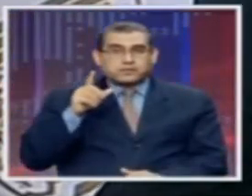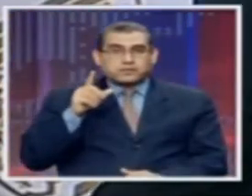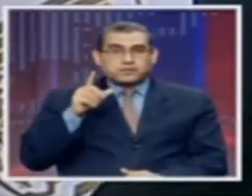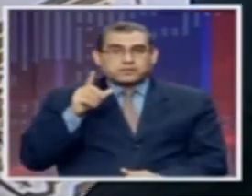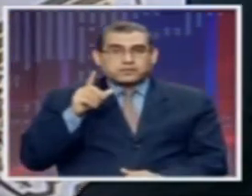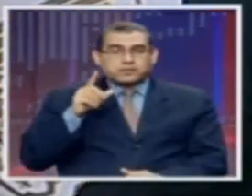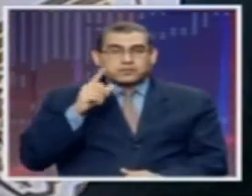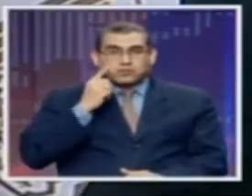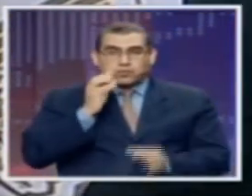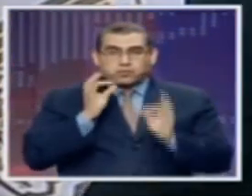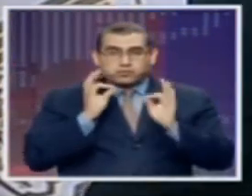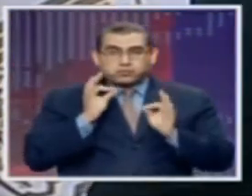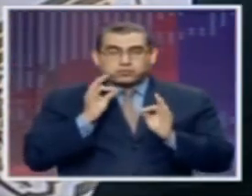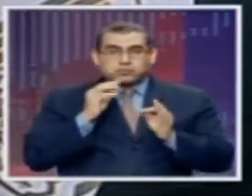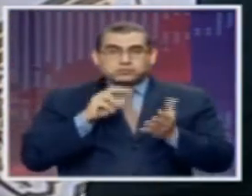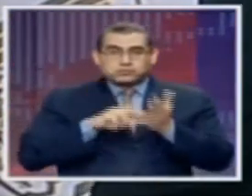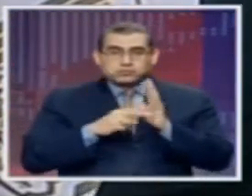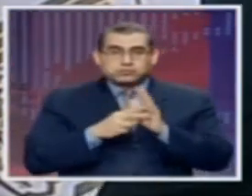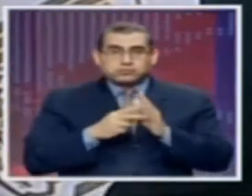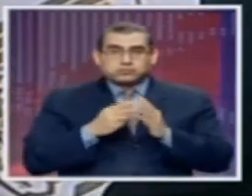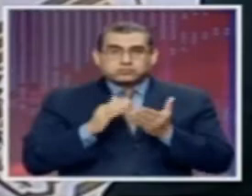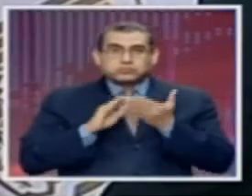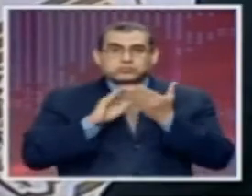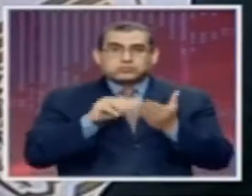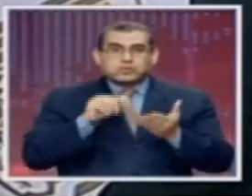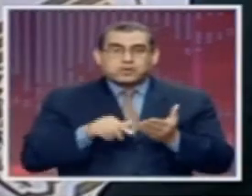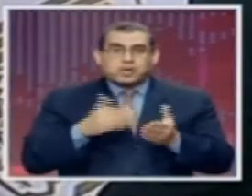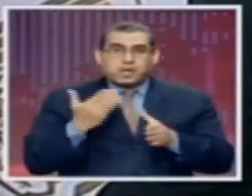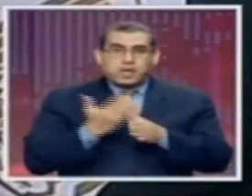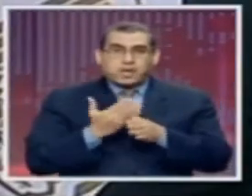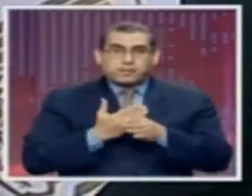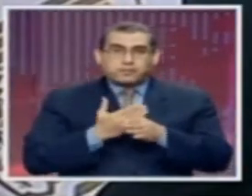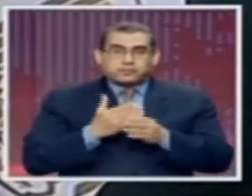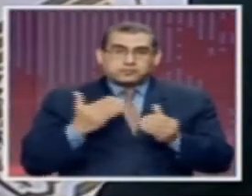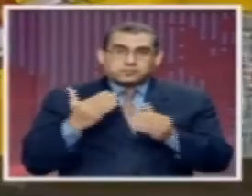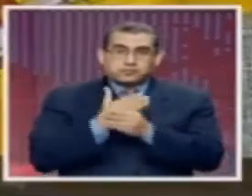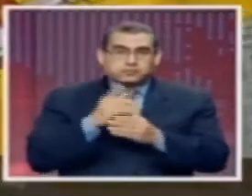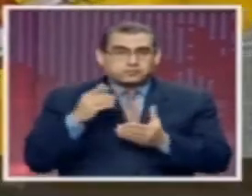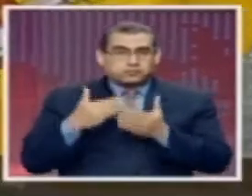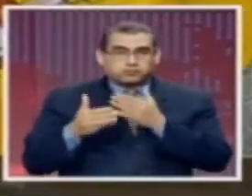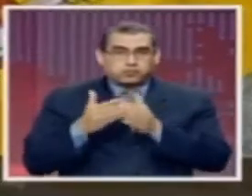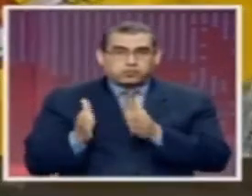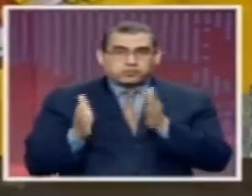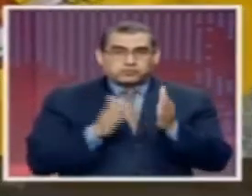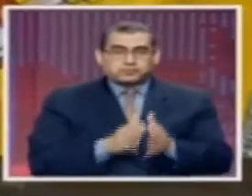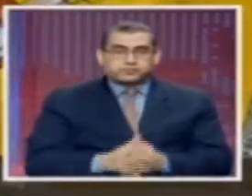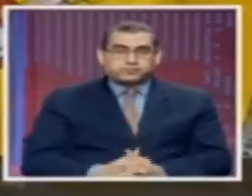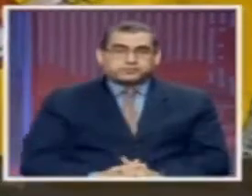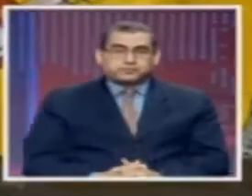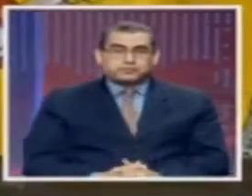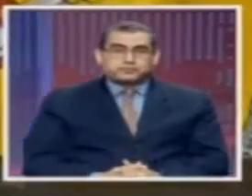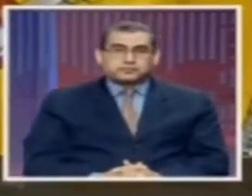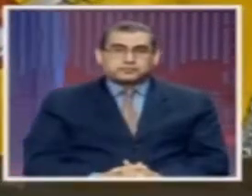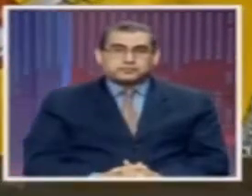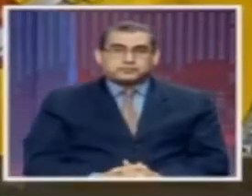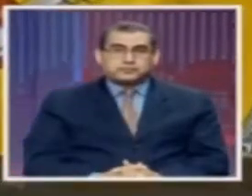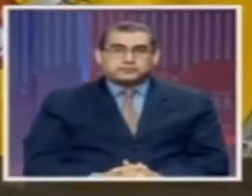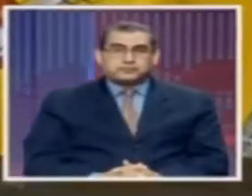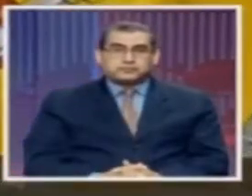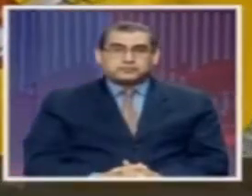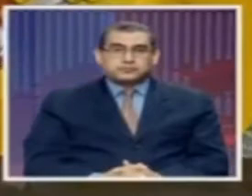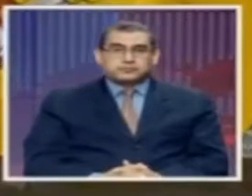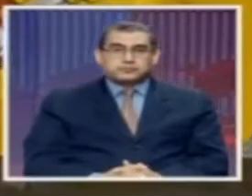ومصالح مباشرة تقتضي مثل هذا التدخل. تحدثنا عن التوتر في منطقة